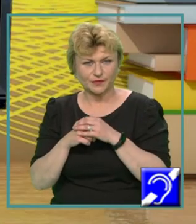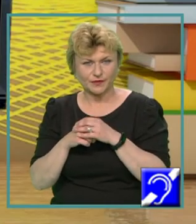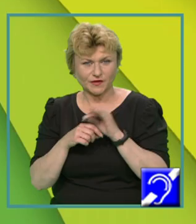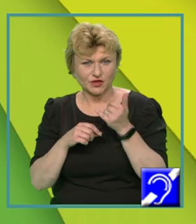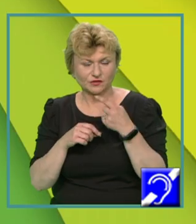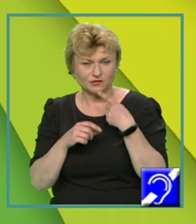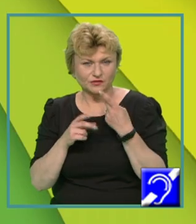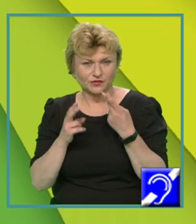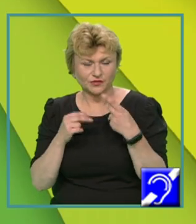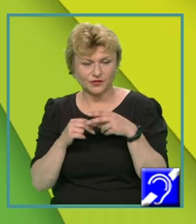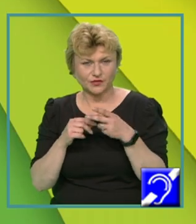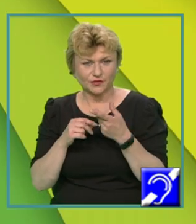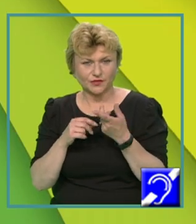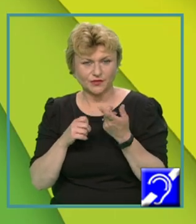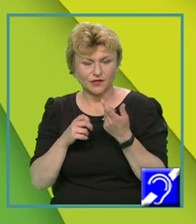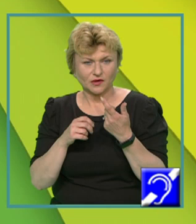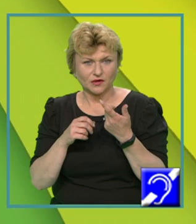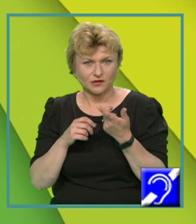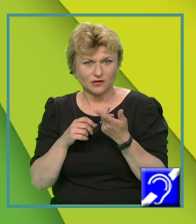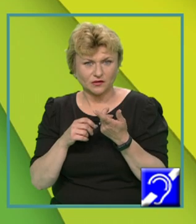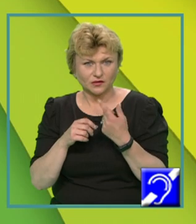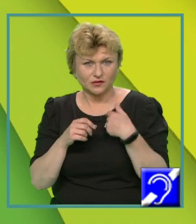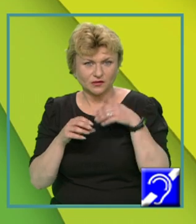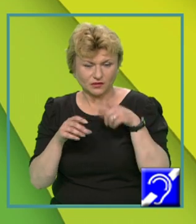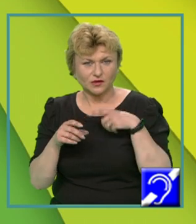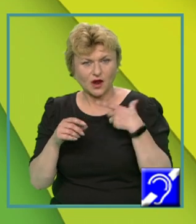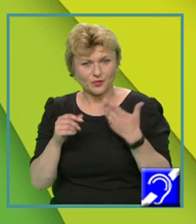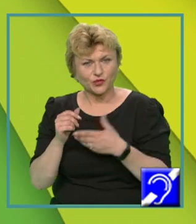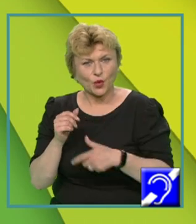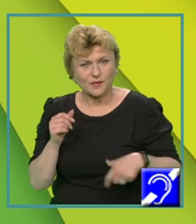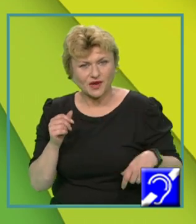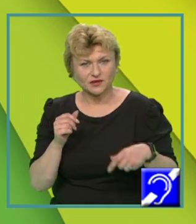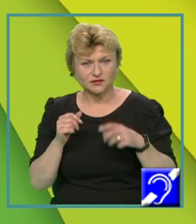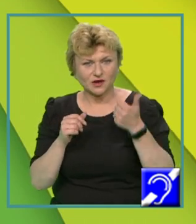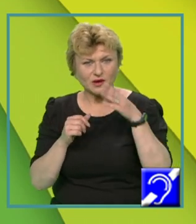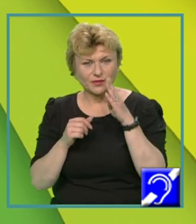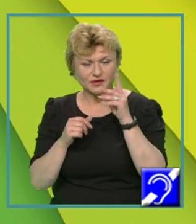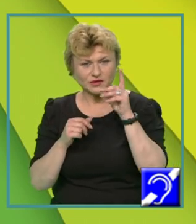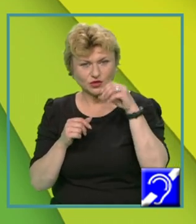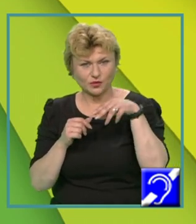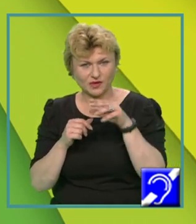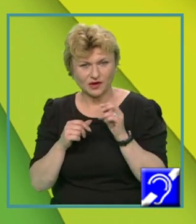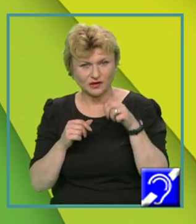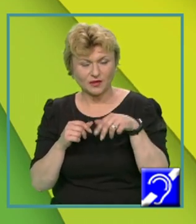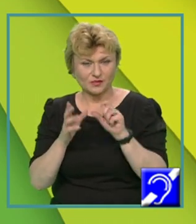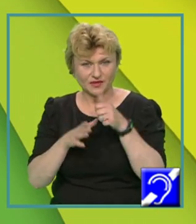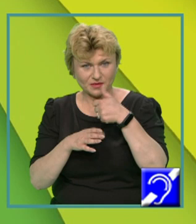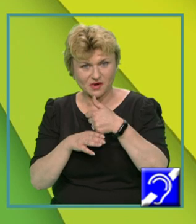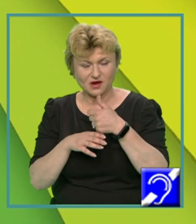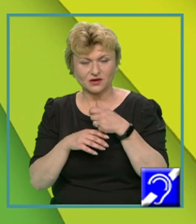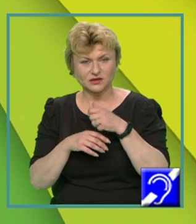aici aparatul reproducător feminin. Vedeți aici ovarul, da, în abdomen, cu folicul primordial, primar,